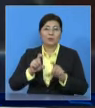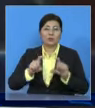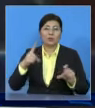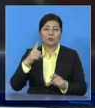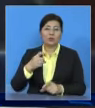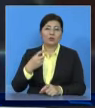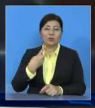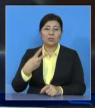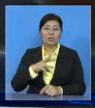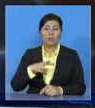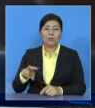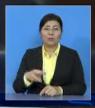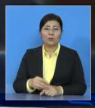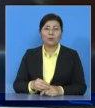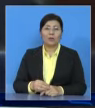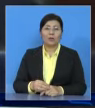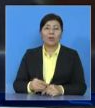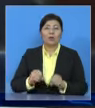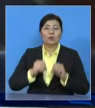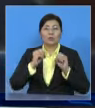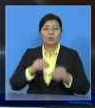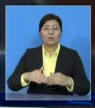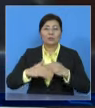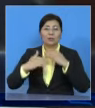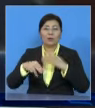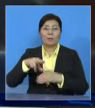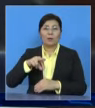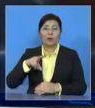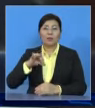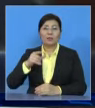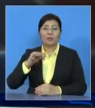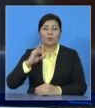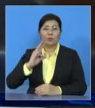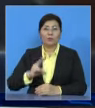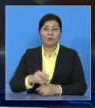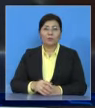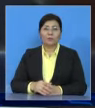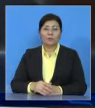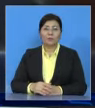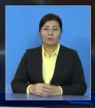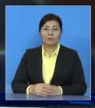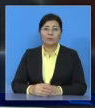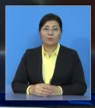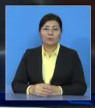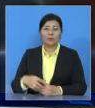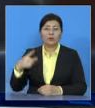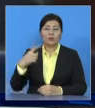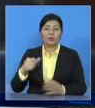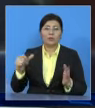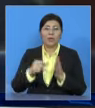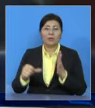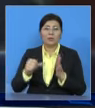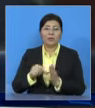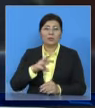тұрады. Қатты тұрмыста қалдықтар полигоны көп жылдан бері осы қордаланып тұрған мәселе биыл сол шешімін тауып жатып 166 миллион